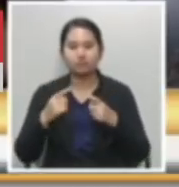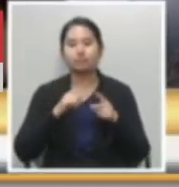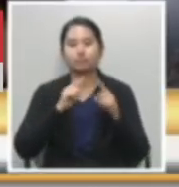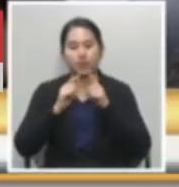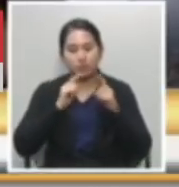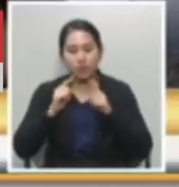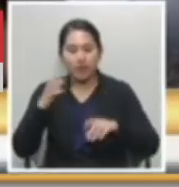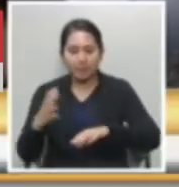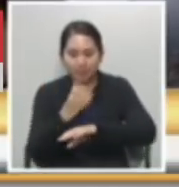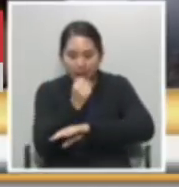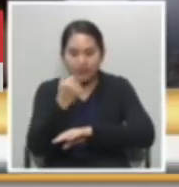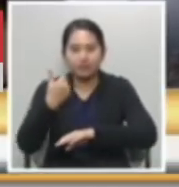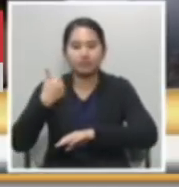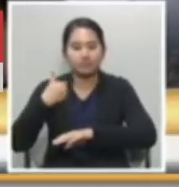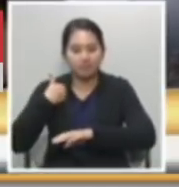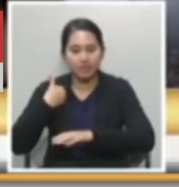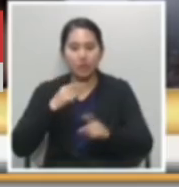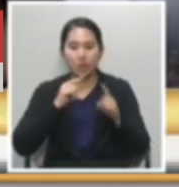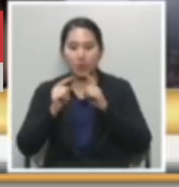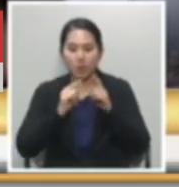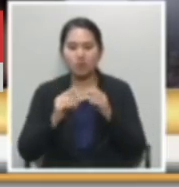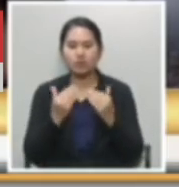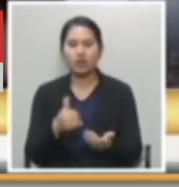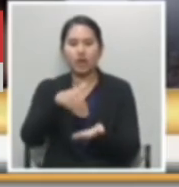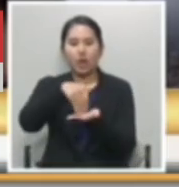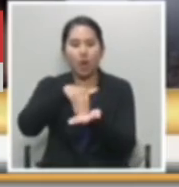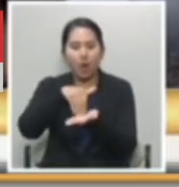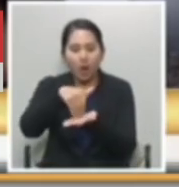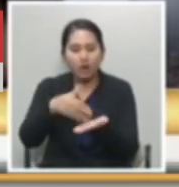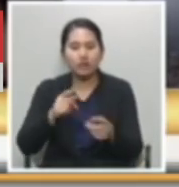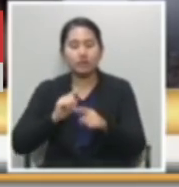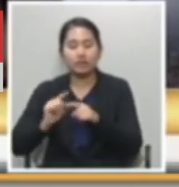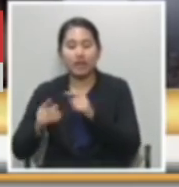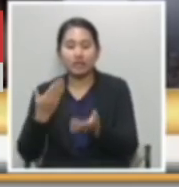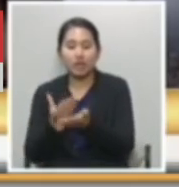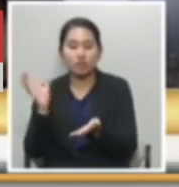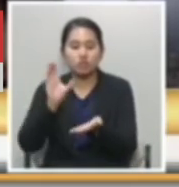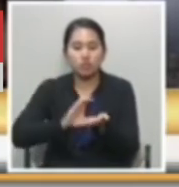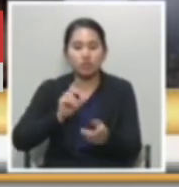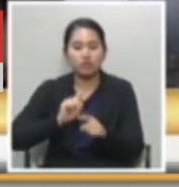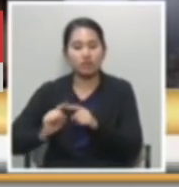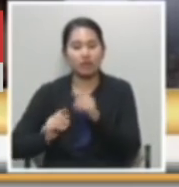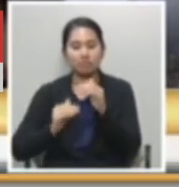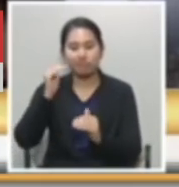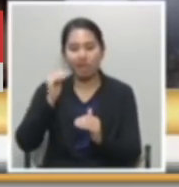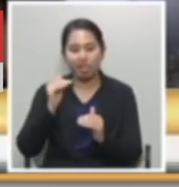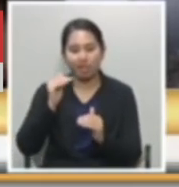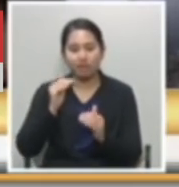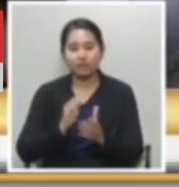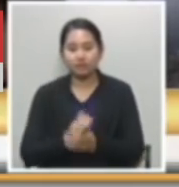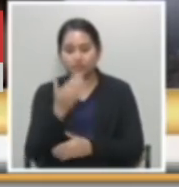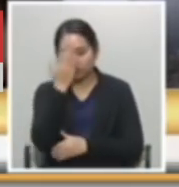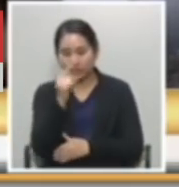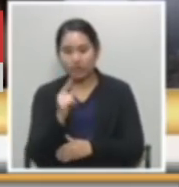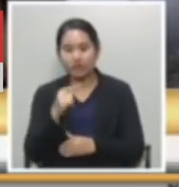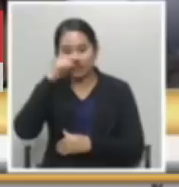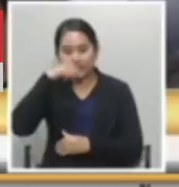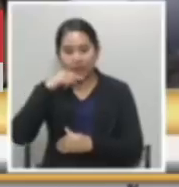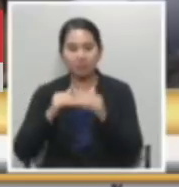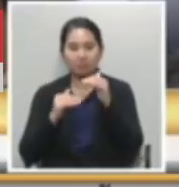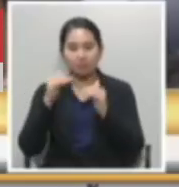อรองมีอำนาจต่อรองวันนี้เราอ่อนแอบ้างเลยดึงเข้ามาก็เสียเปรียบท่านเอ้ยเราเสียเปรียบประเทศไทยเสีย